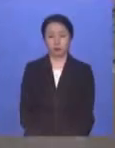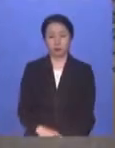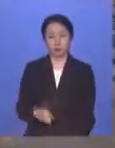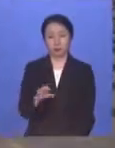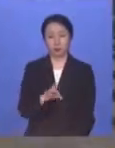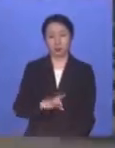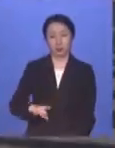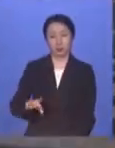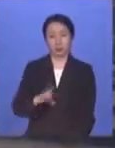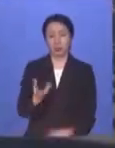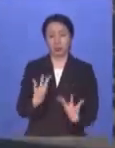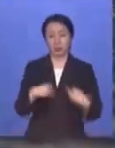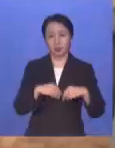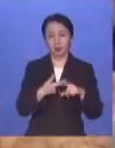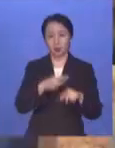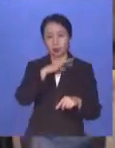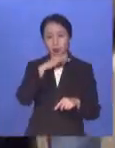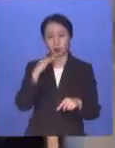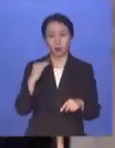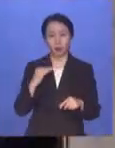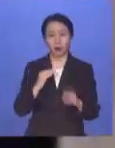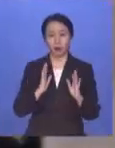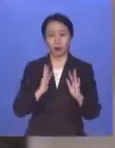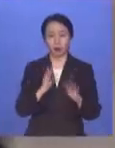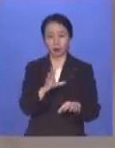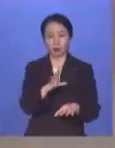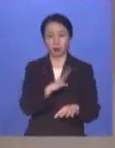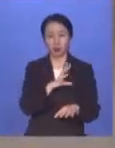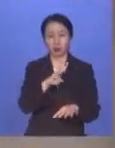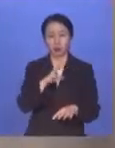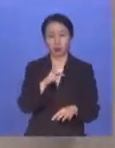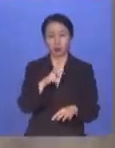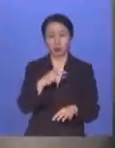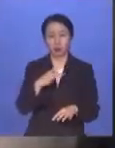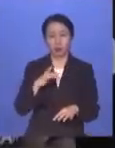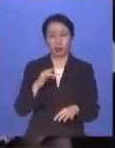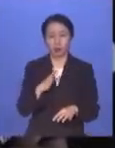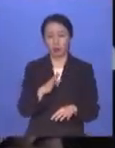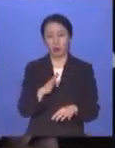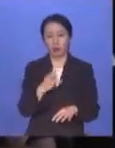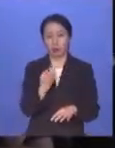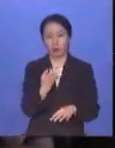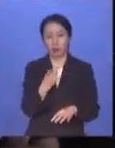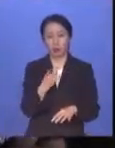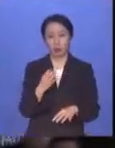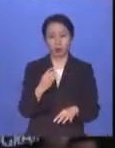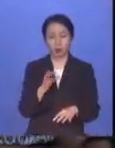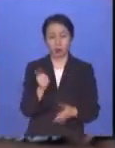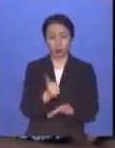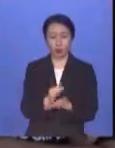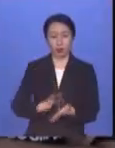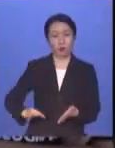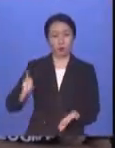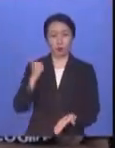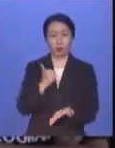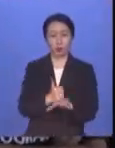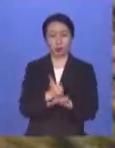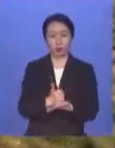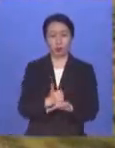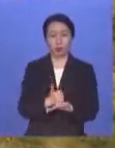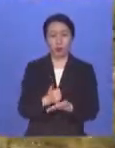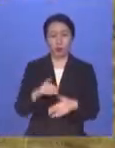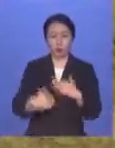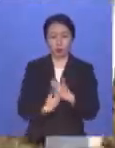Есілде екі отбасы көптен күткен қоныс тойын тойламақ. Мария Иванова мен Евгений Шаповал облыс басшысының қолынан